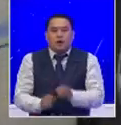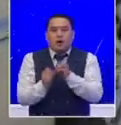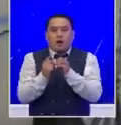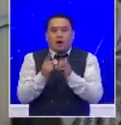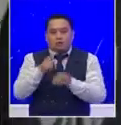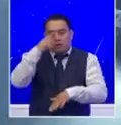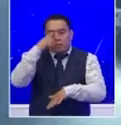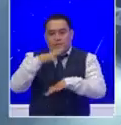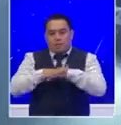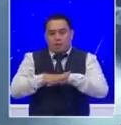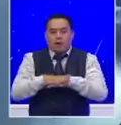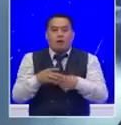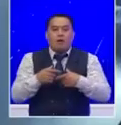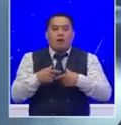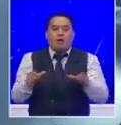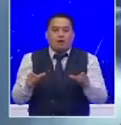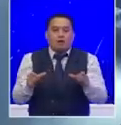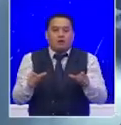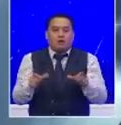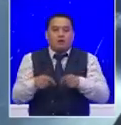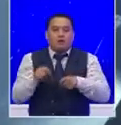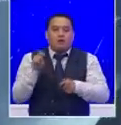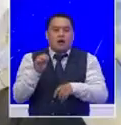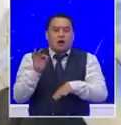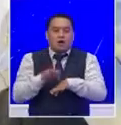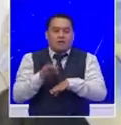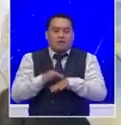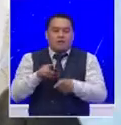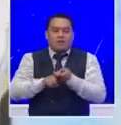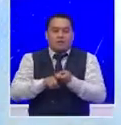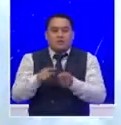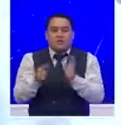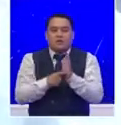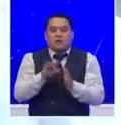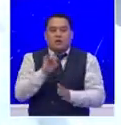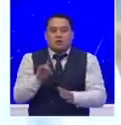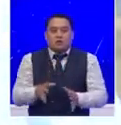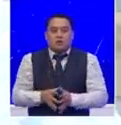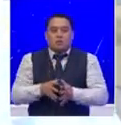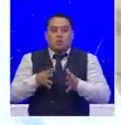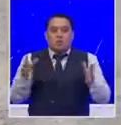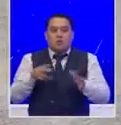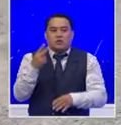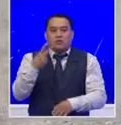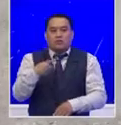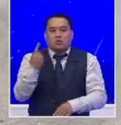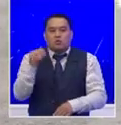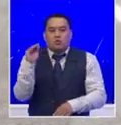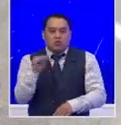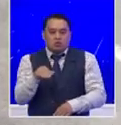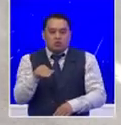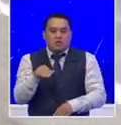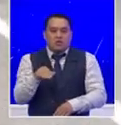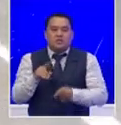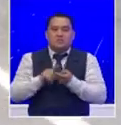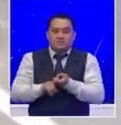есть с момента снятия ограничений, количество заразившихся коронавирусом увеличилось в 7 раз. Заболевших в стране уже больше 21 тысячи. Во многом